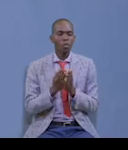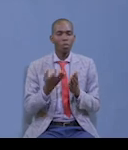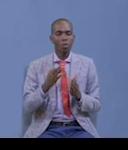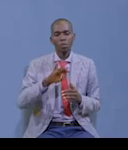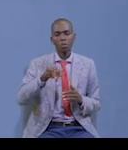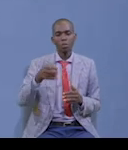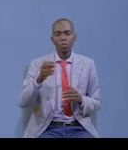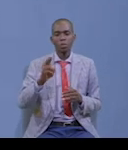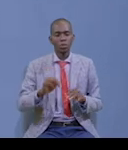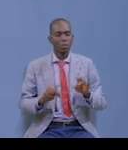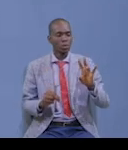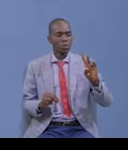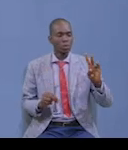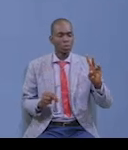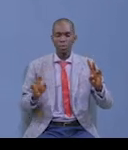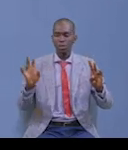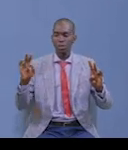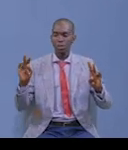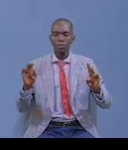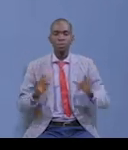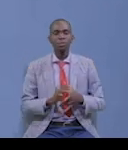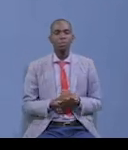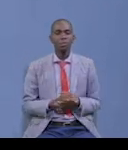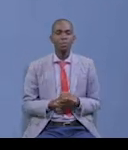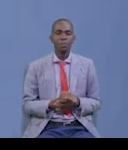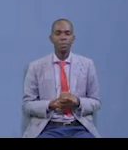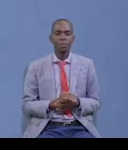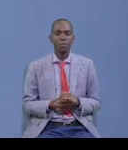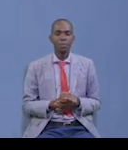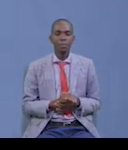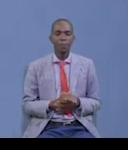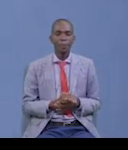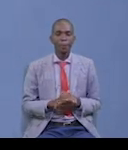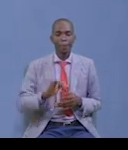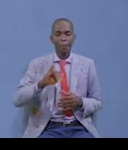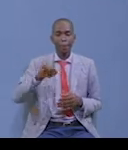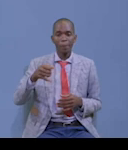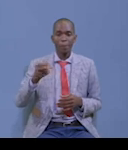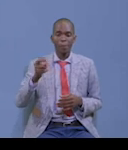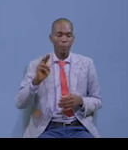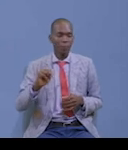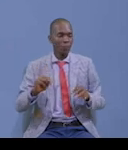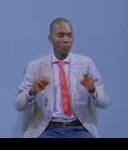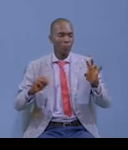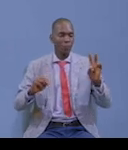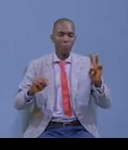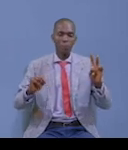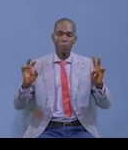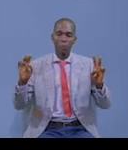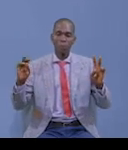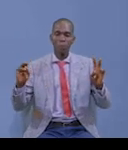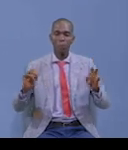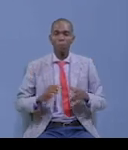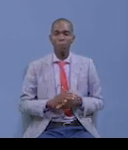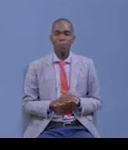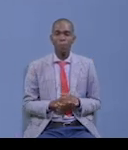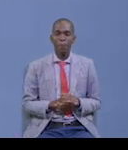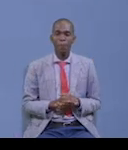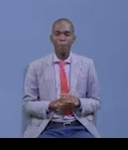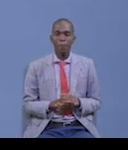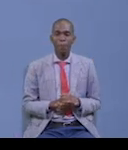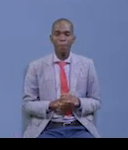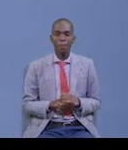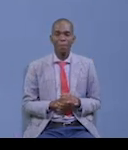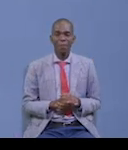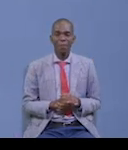17 verse 17. యోహాను సువార్త 17వ అధ్యాయం 17వ వచనం ఏం చెప్తుందంటే John 17:17. యోహాను సువార్త